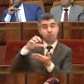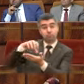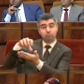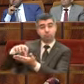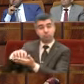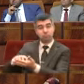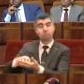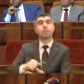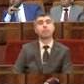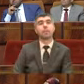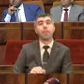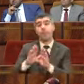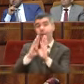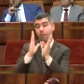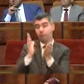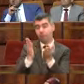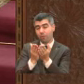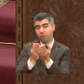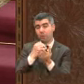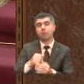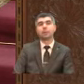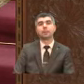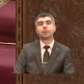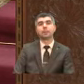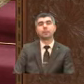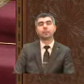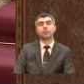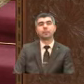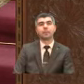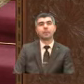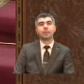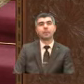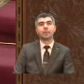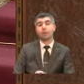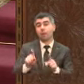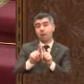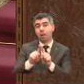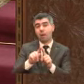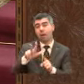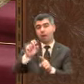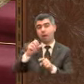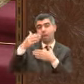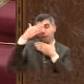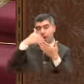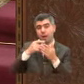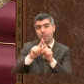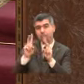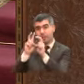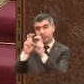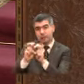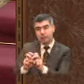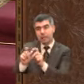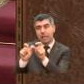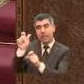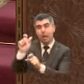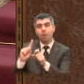الخصوص وبمجموع مناطق بلادنا بشكل عام. شهد المغرب بالفعل انخفاضا كبيرا في حصة الفرد الواحد من